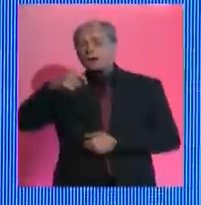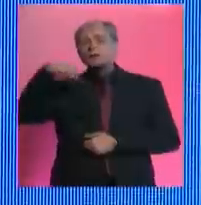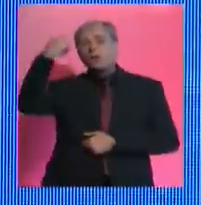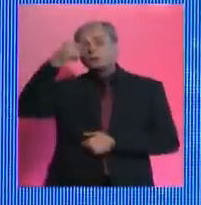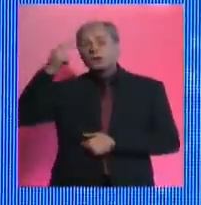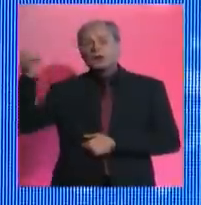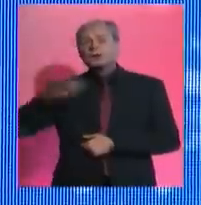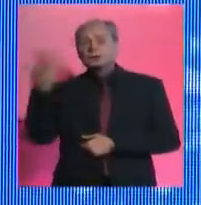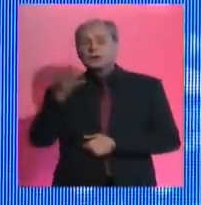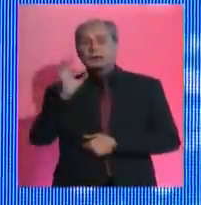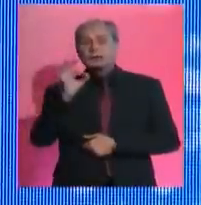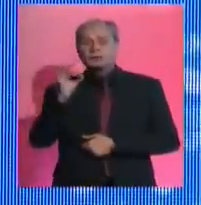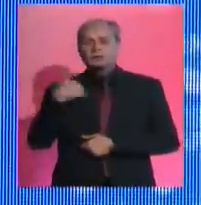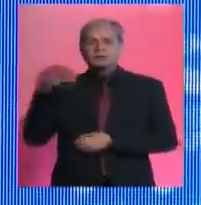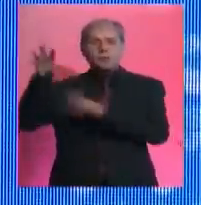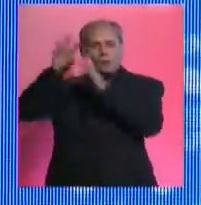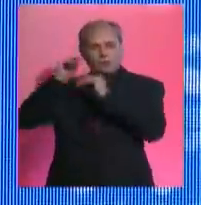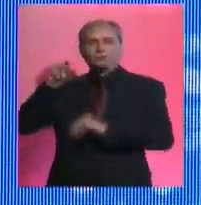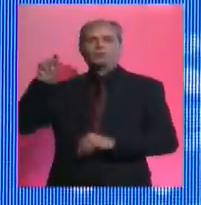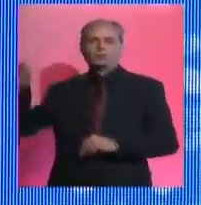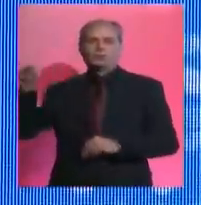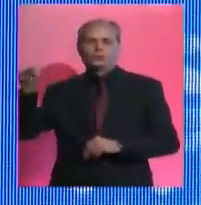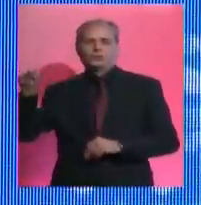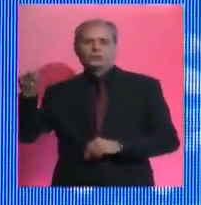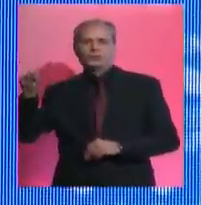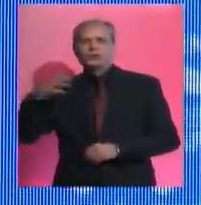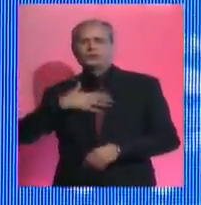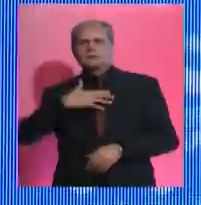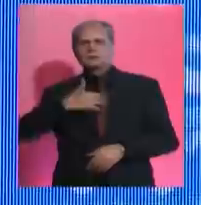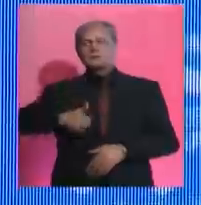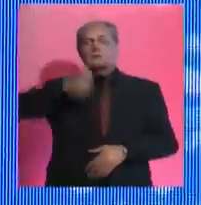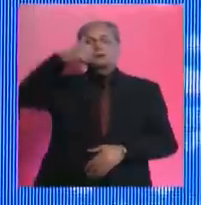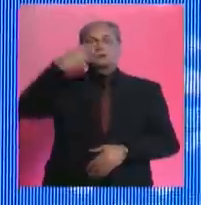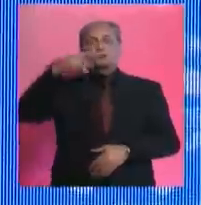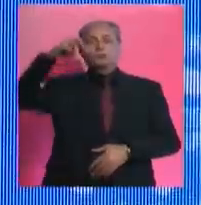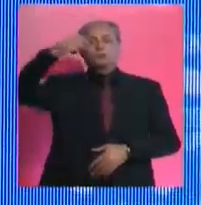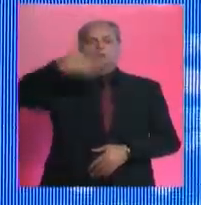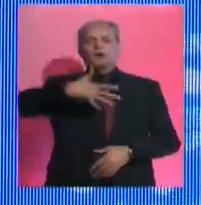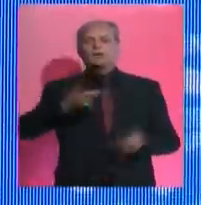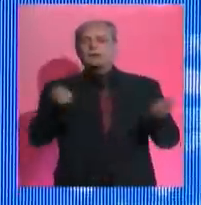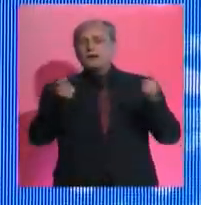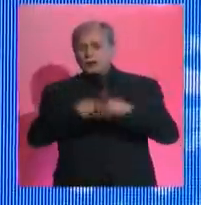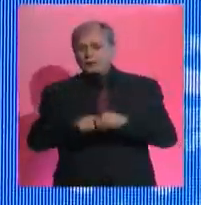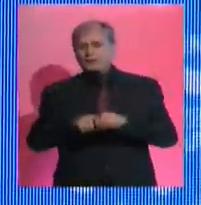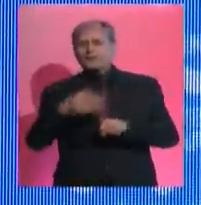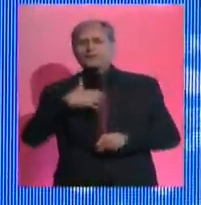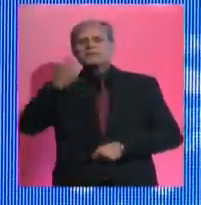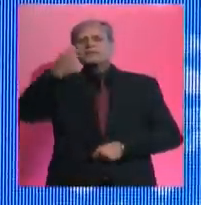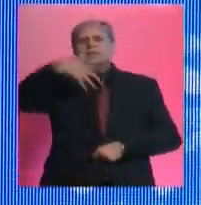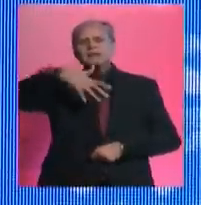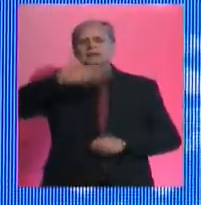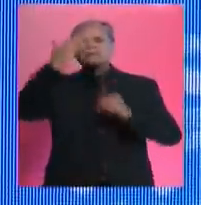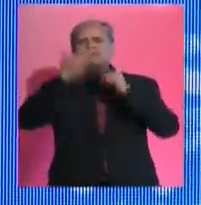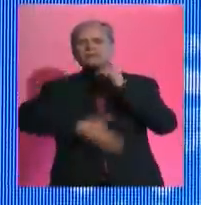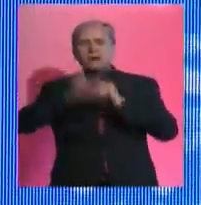Hoca'dan da öğrendiğimiz budur gideri olduğu siyasi partiler kapatıldığında ve siyasi